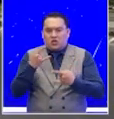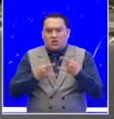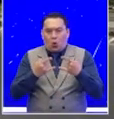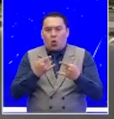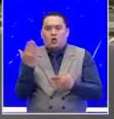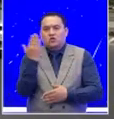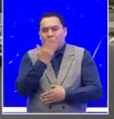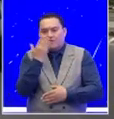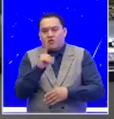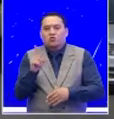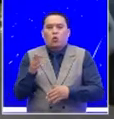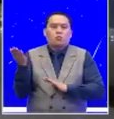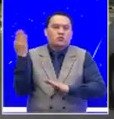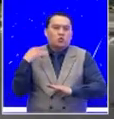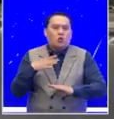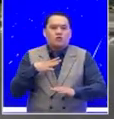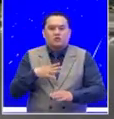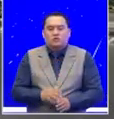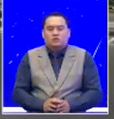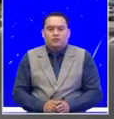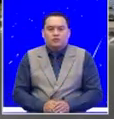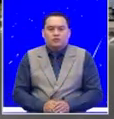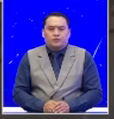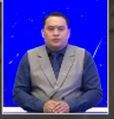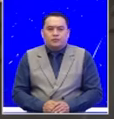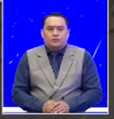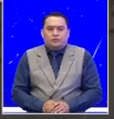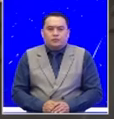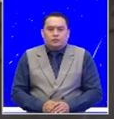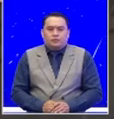Но говорить о прежних масштабах съемок не приходится.